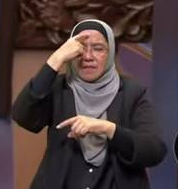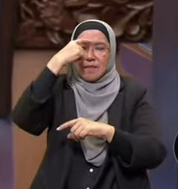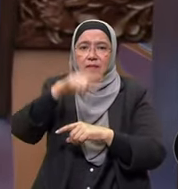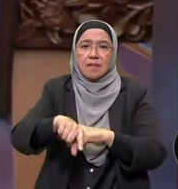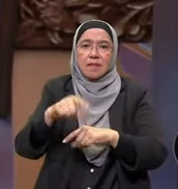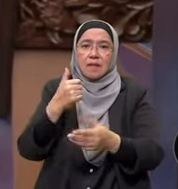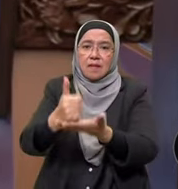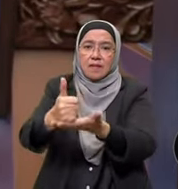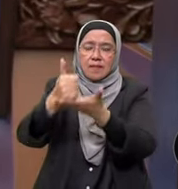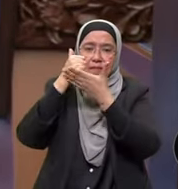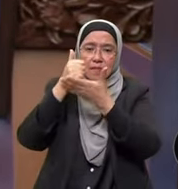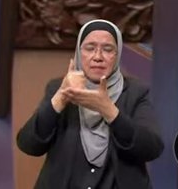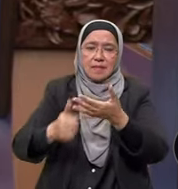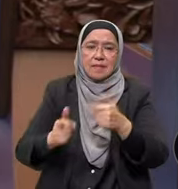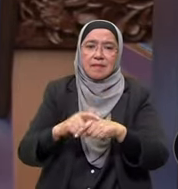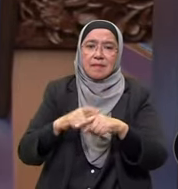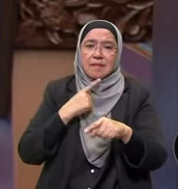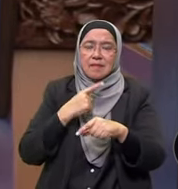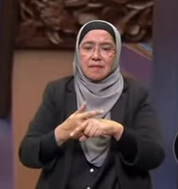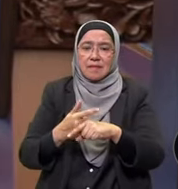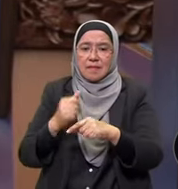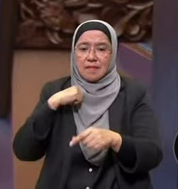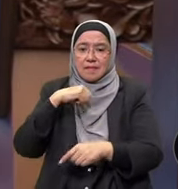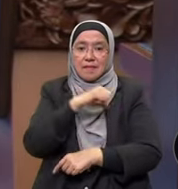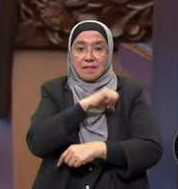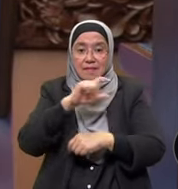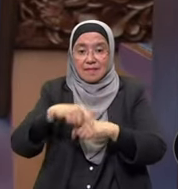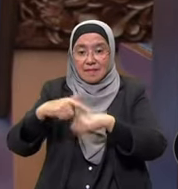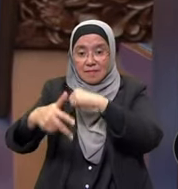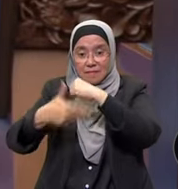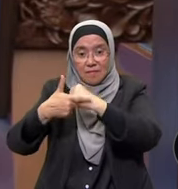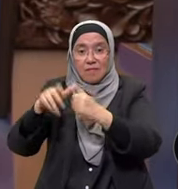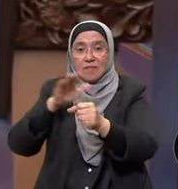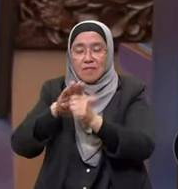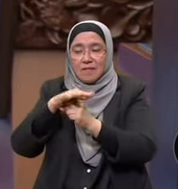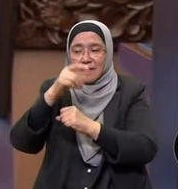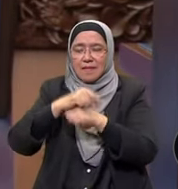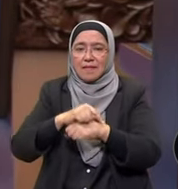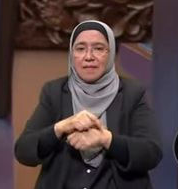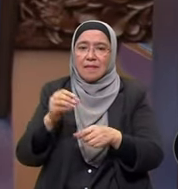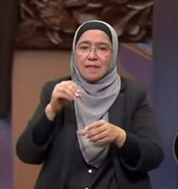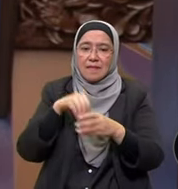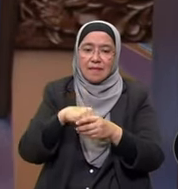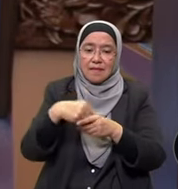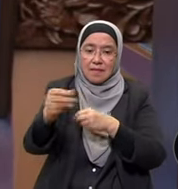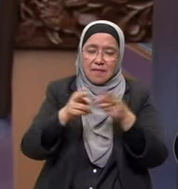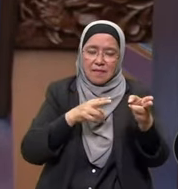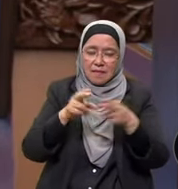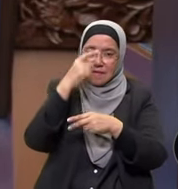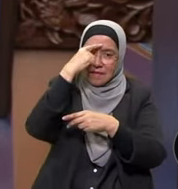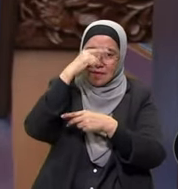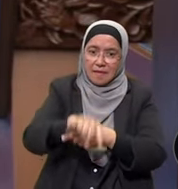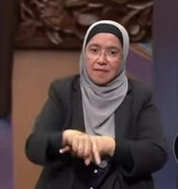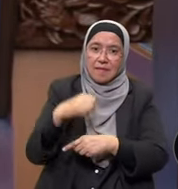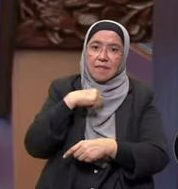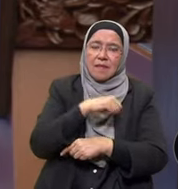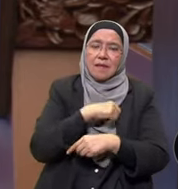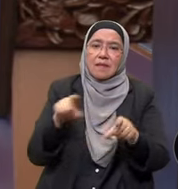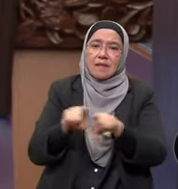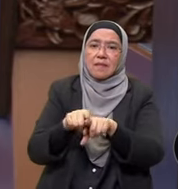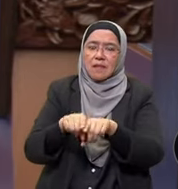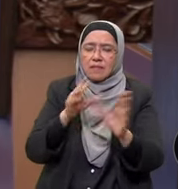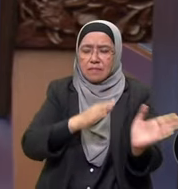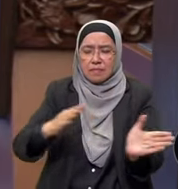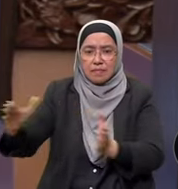mencukupi untuk persaraan mereka dalam usaha membantu ahli membina simpanan persaraan kwsp telah menyediakan